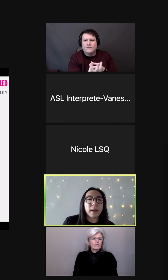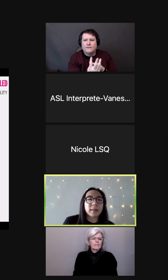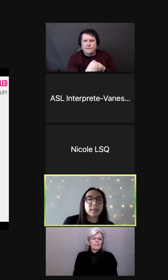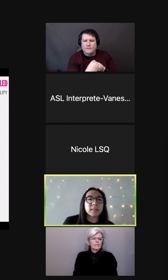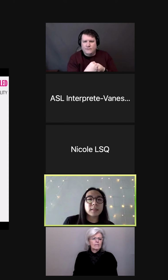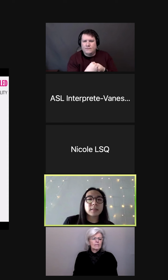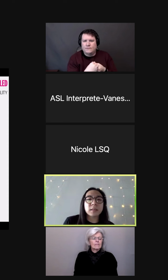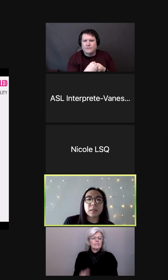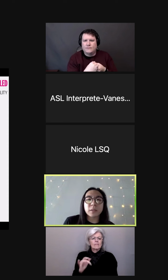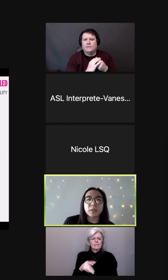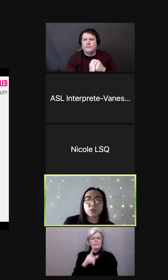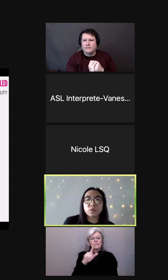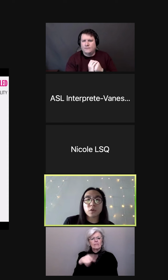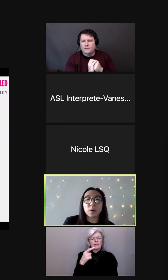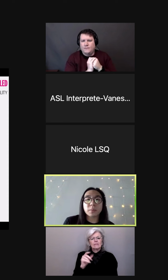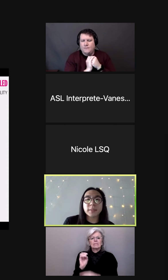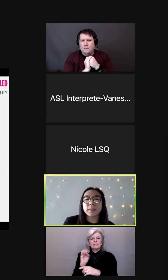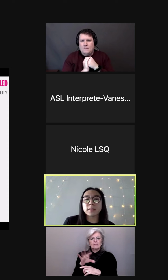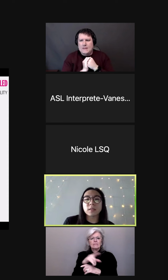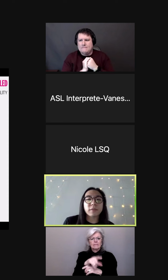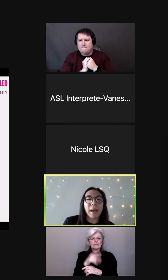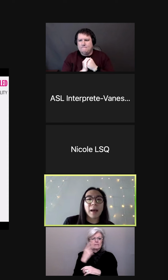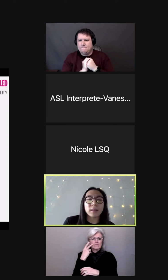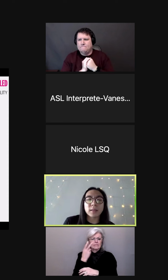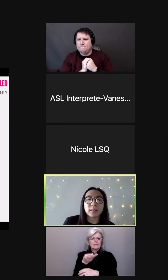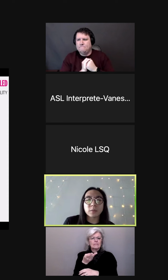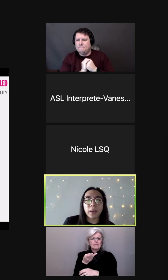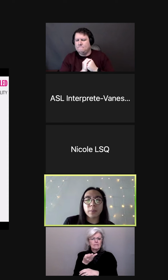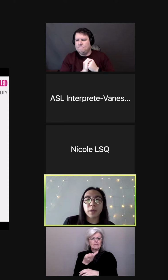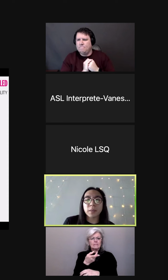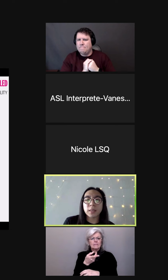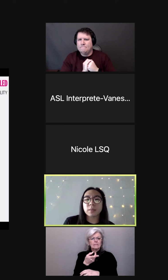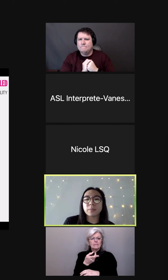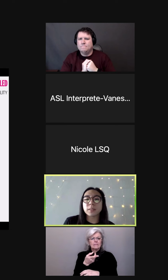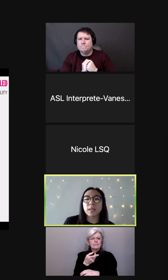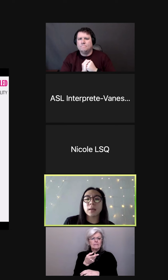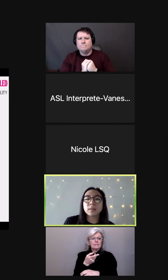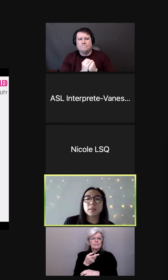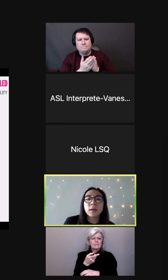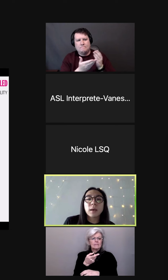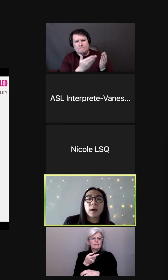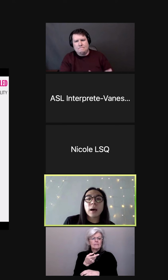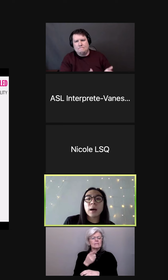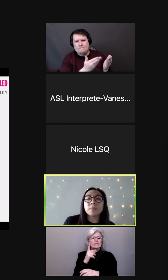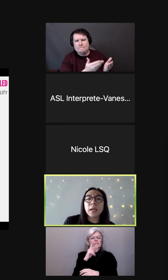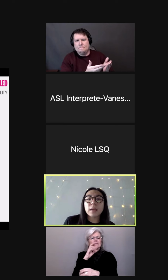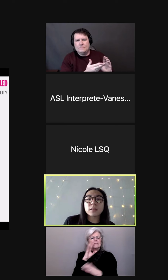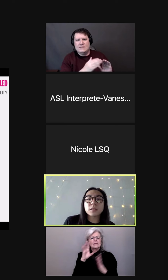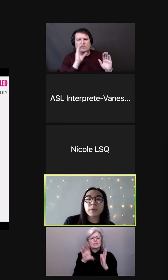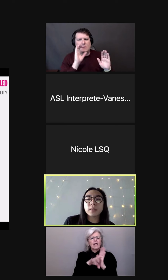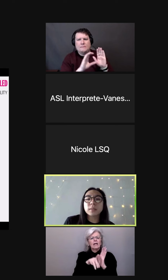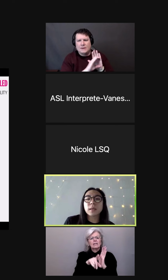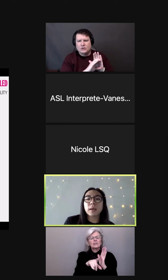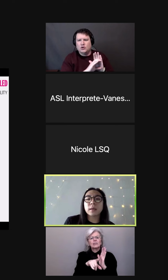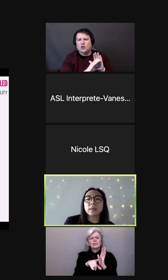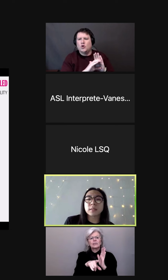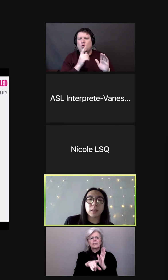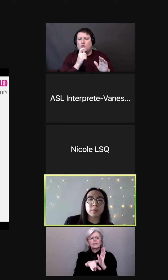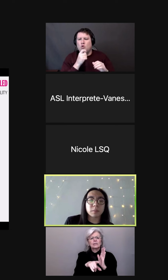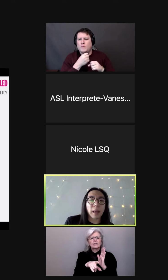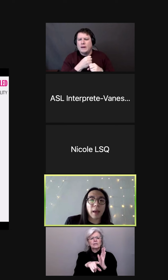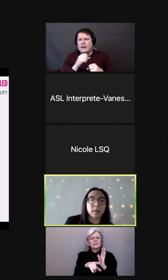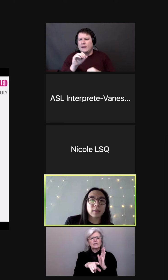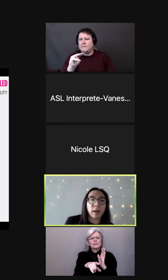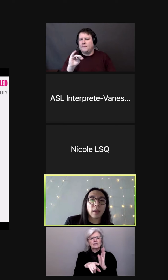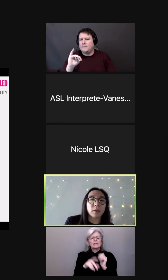Ici, la prochaine diapositive, c'est une image de Sins et Barlet de